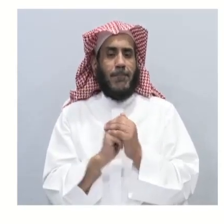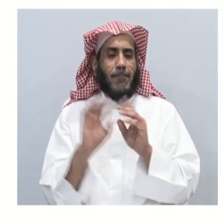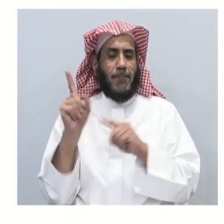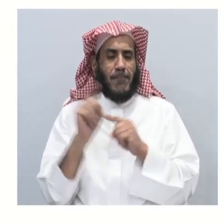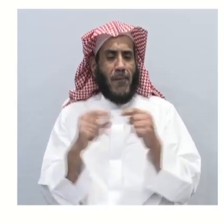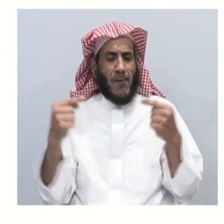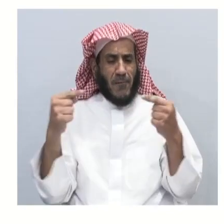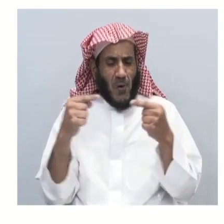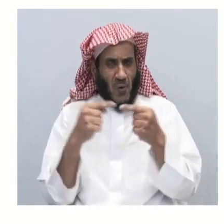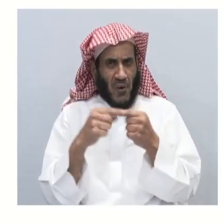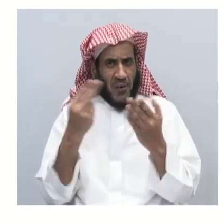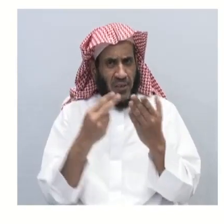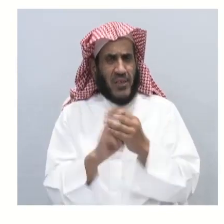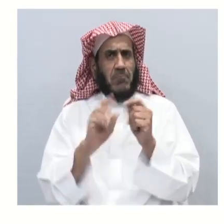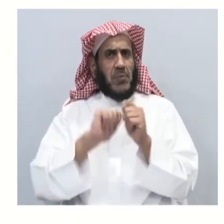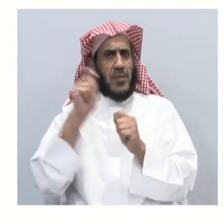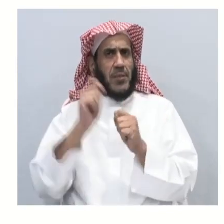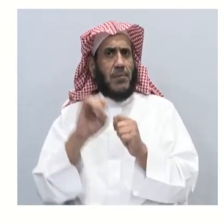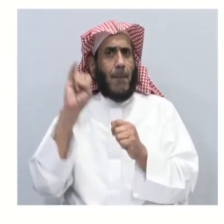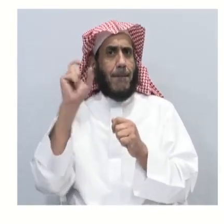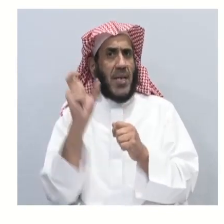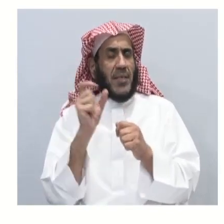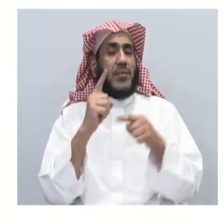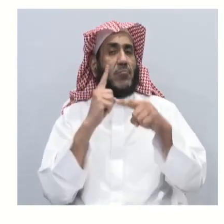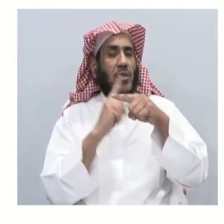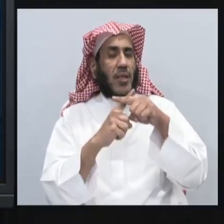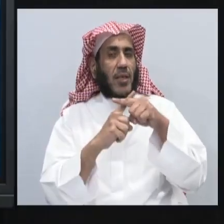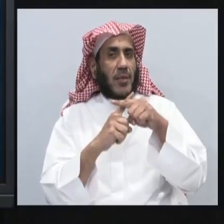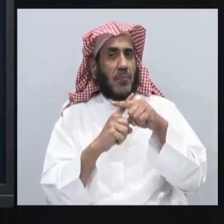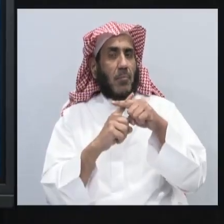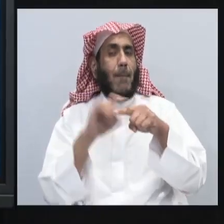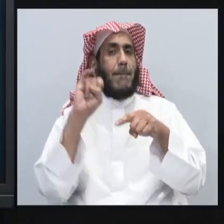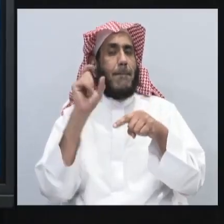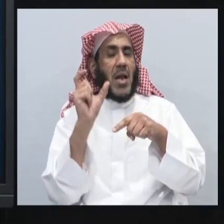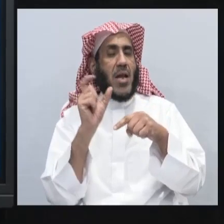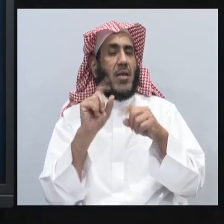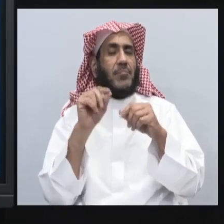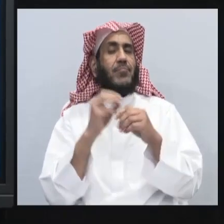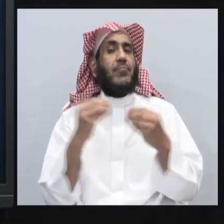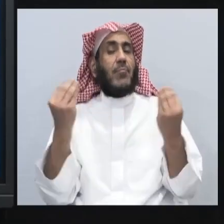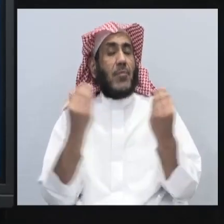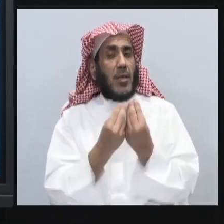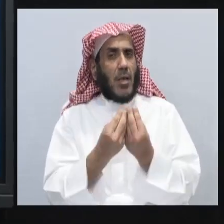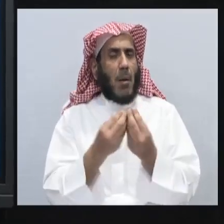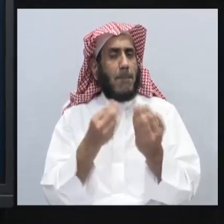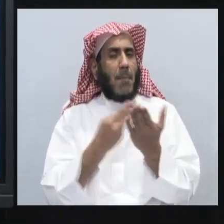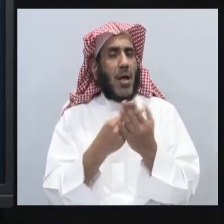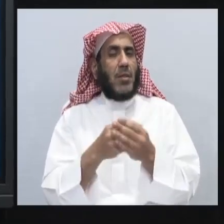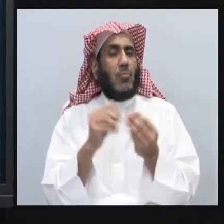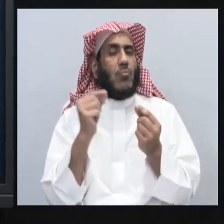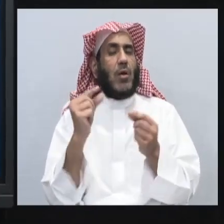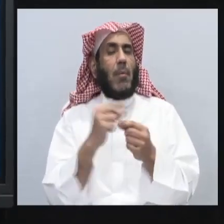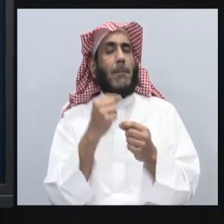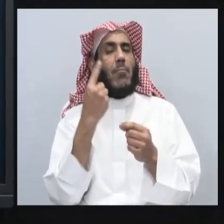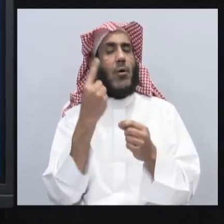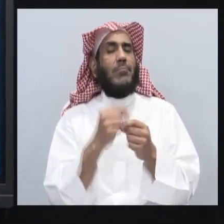أحسنتم، إذا موصولة خطا أصل هذه الكلمة من زائد من، أحسنتم، عند الكتابة تكتب كلمة